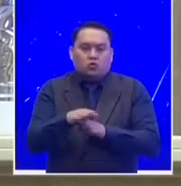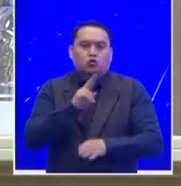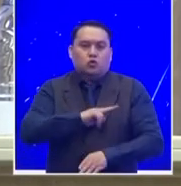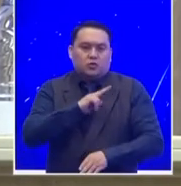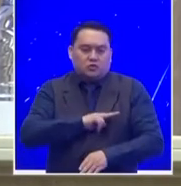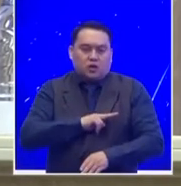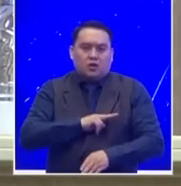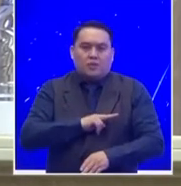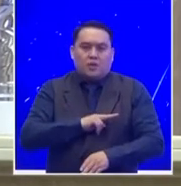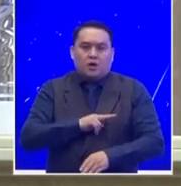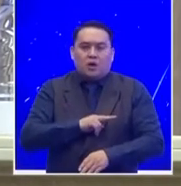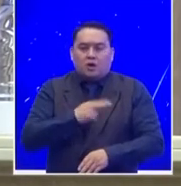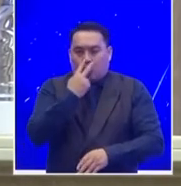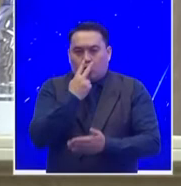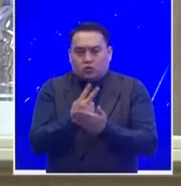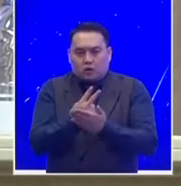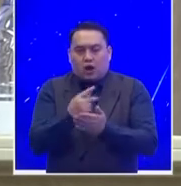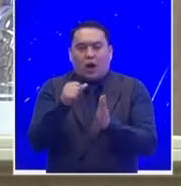жүргізілді. Яғни өсім салыстырмалы түрде